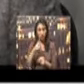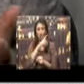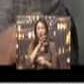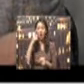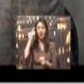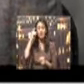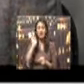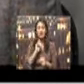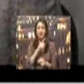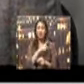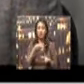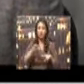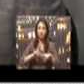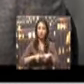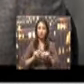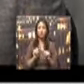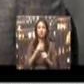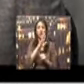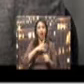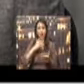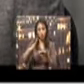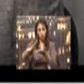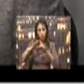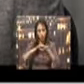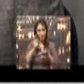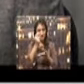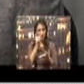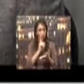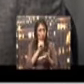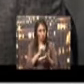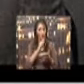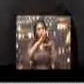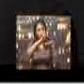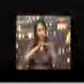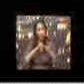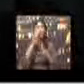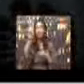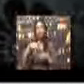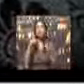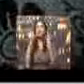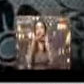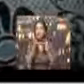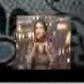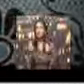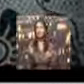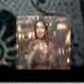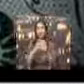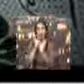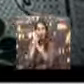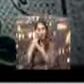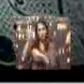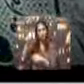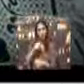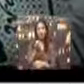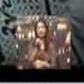ثانيه غير اللي هو بقاصده. طيب كلام جميل، احنا مش عايزين منك فلوس، عايزينك تيجي تشتري اجهزه. تيجي